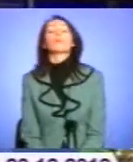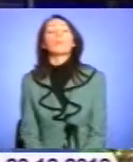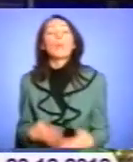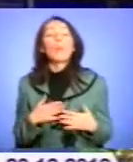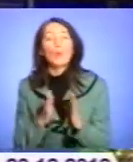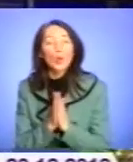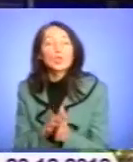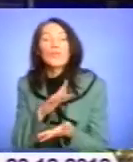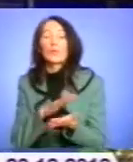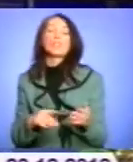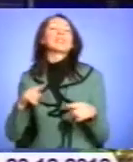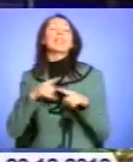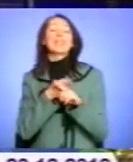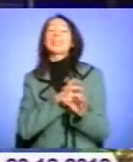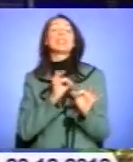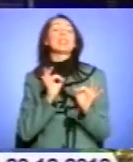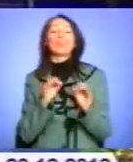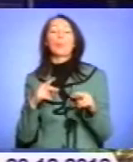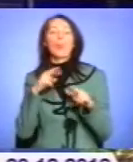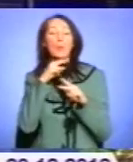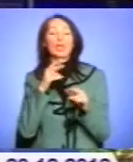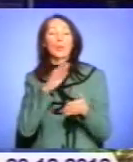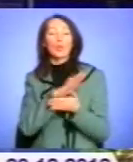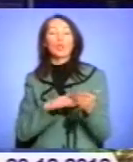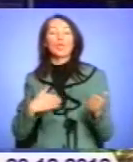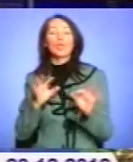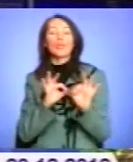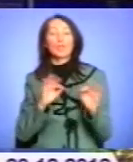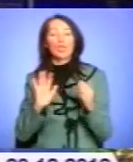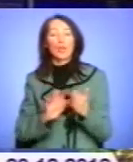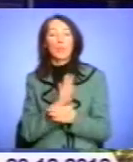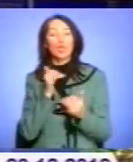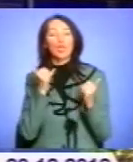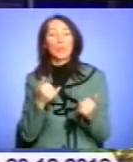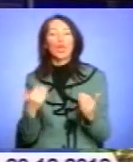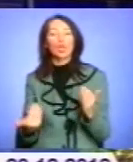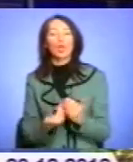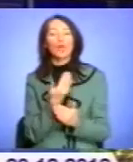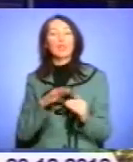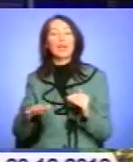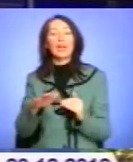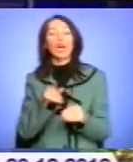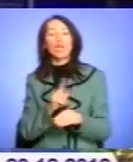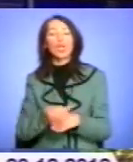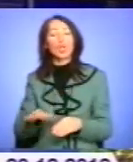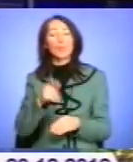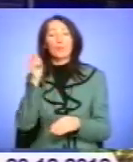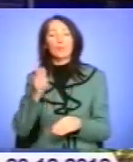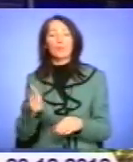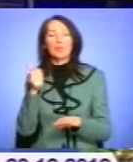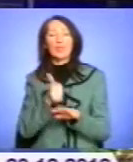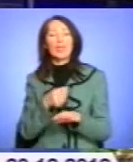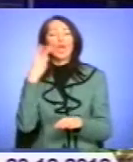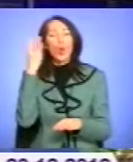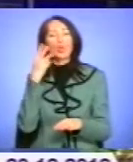Ми просимо вибачення за технічні несправності і продовжуємо наш інформаційний випуск. Тож тепер до новин краю. На Тернопільщину завітав генеральний